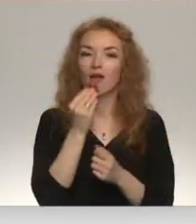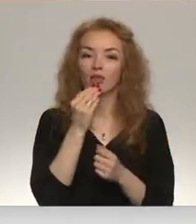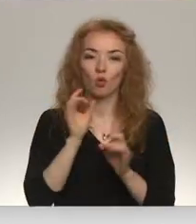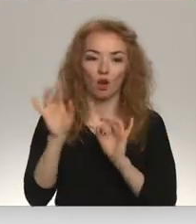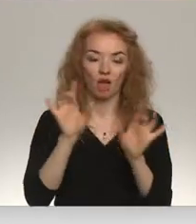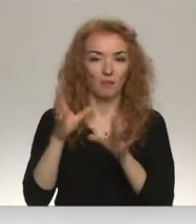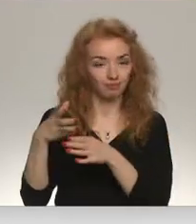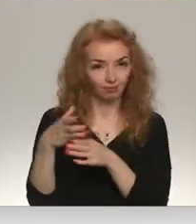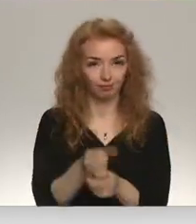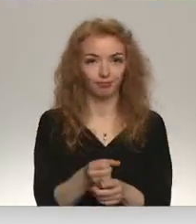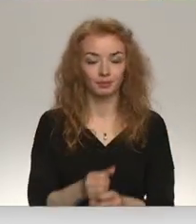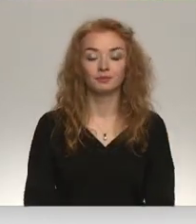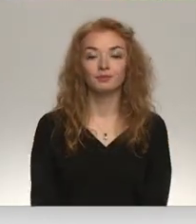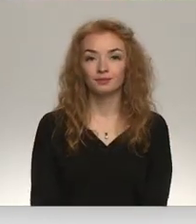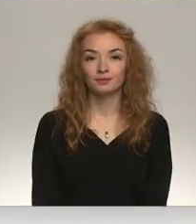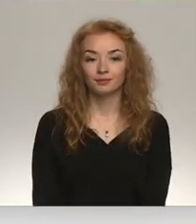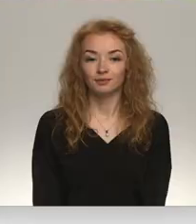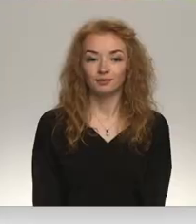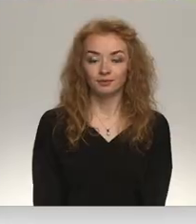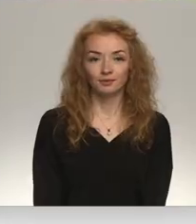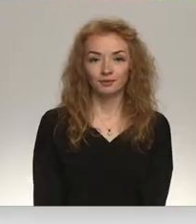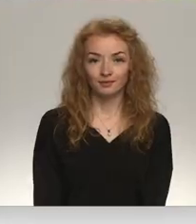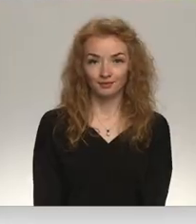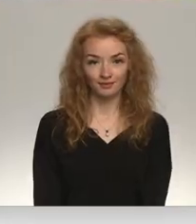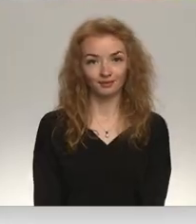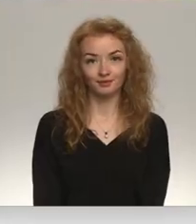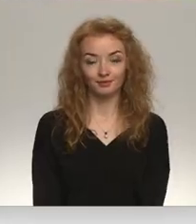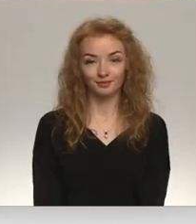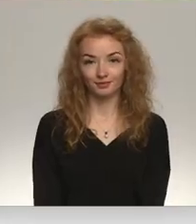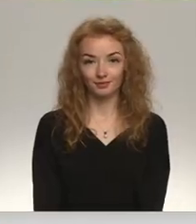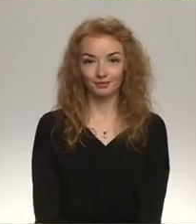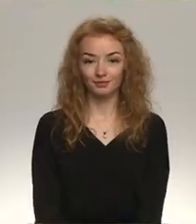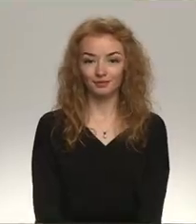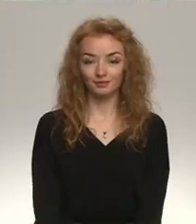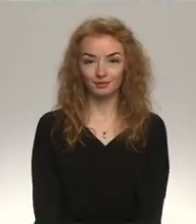reklāmās. Diana Aboltiņa, Miku Sandersons, Zemgales reģionālā televīzija.